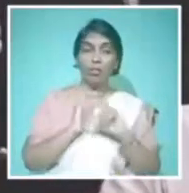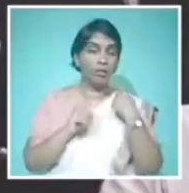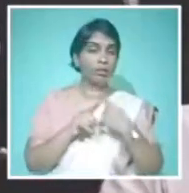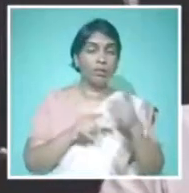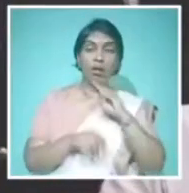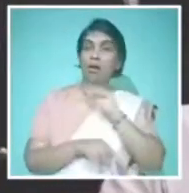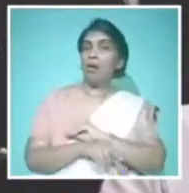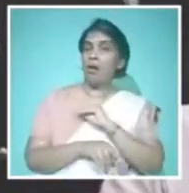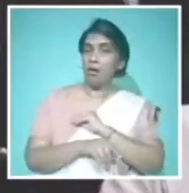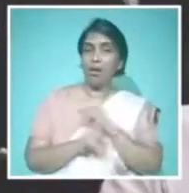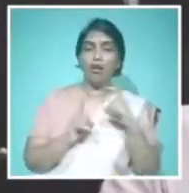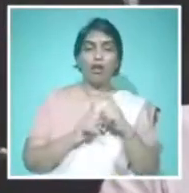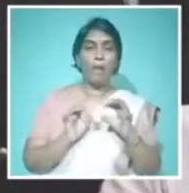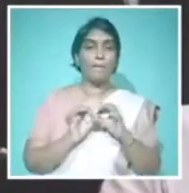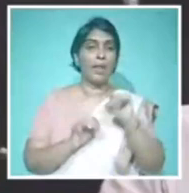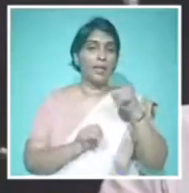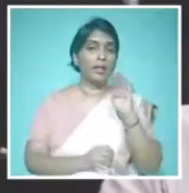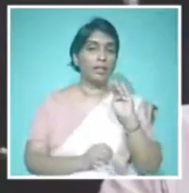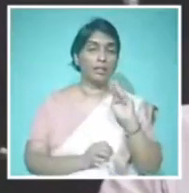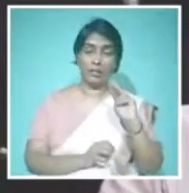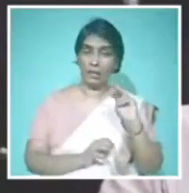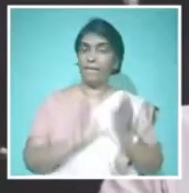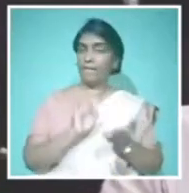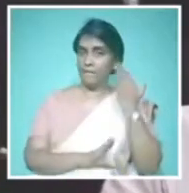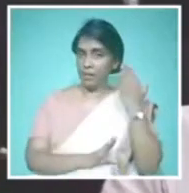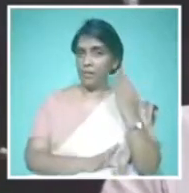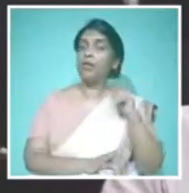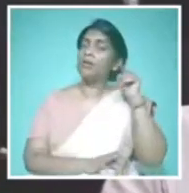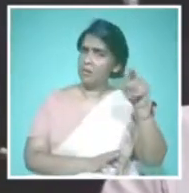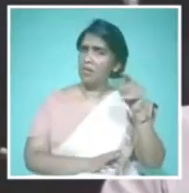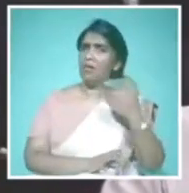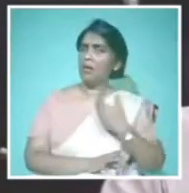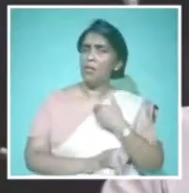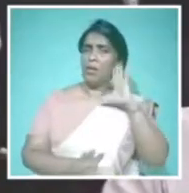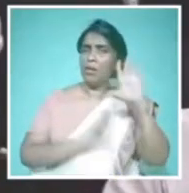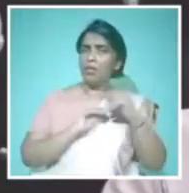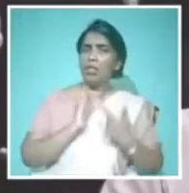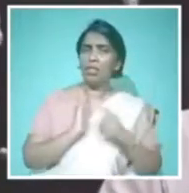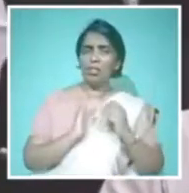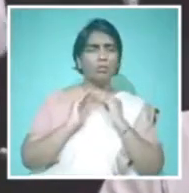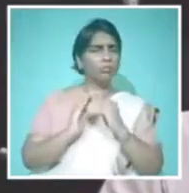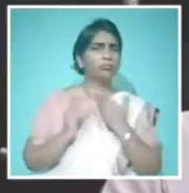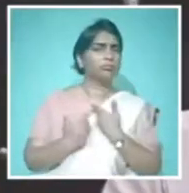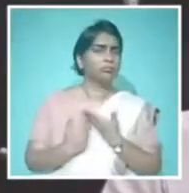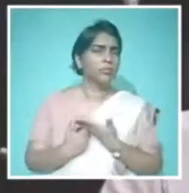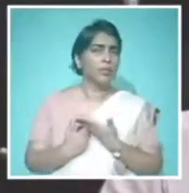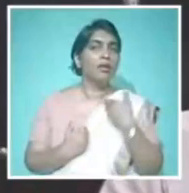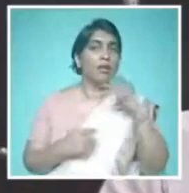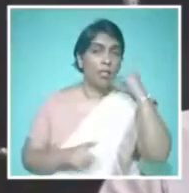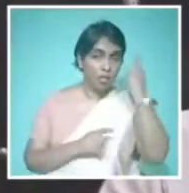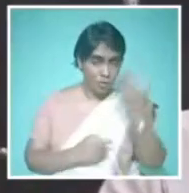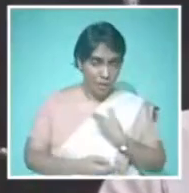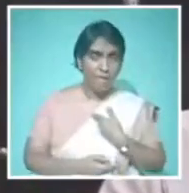onge ada ayam dollar billion ekasih tiye kotre badi. Hari de, itu kotre, apne turutur takshane kia kena kotre. Esana awas denumati